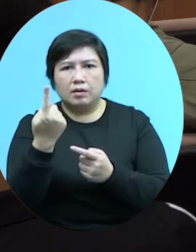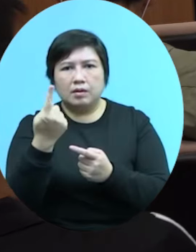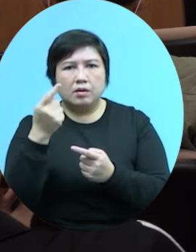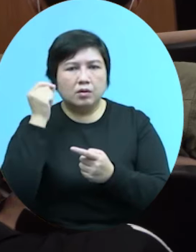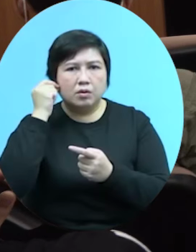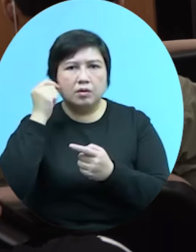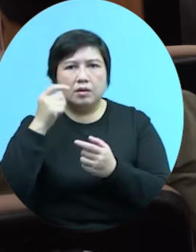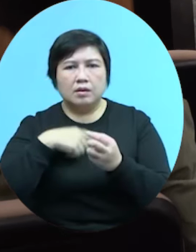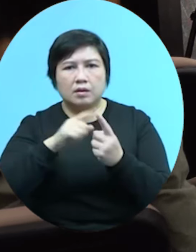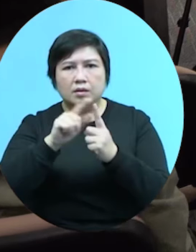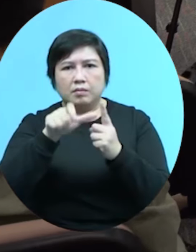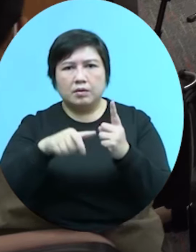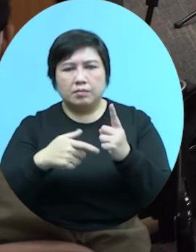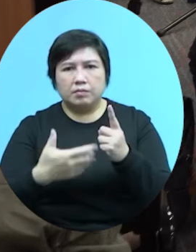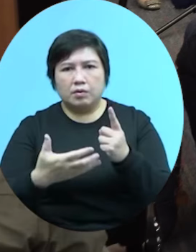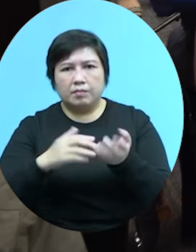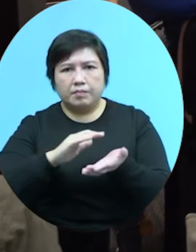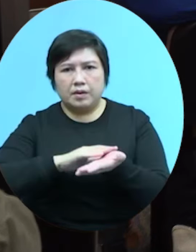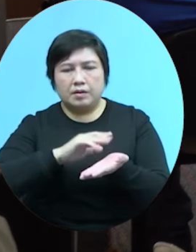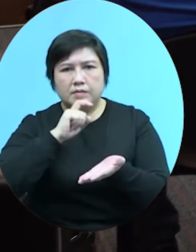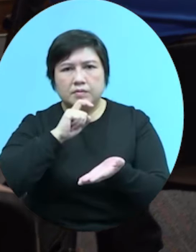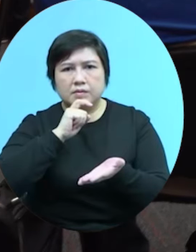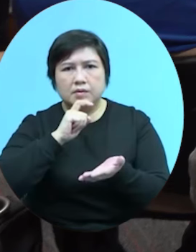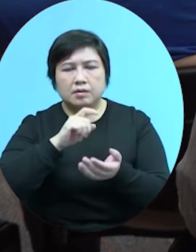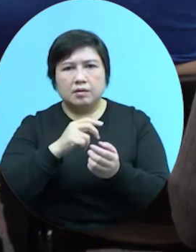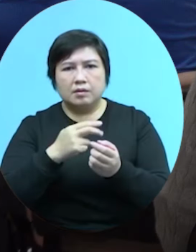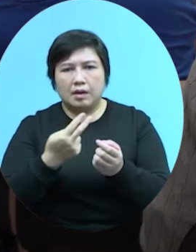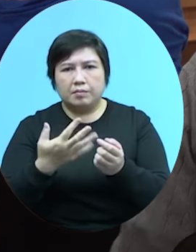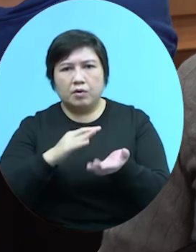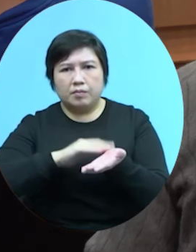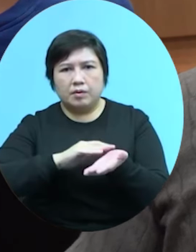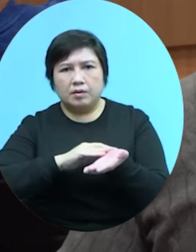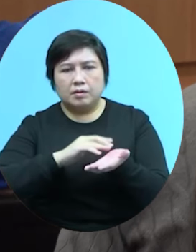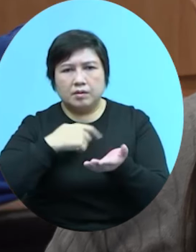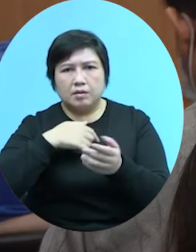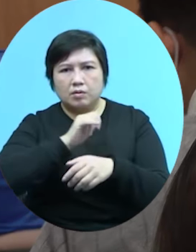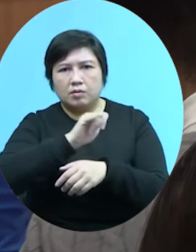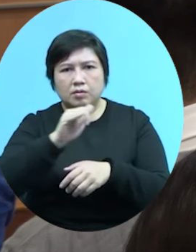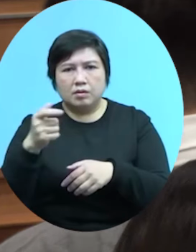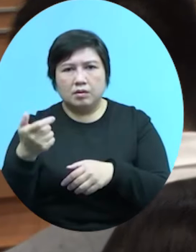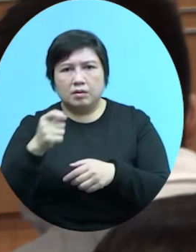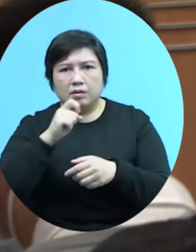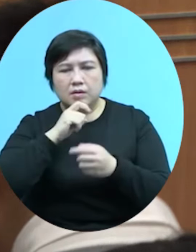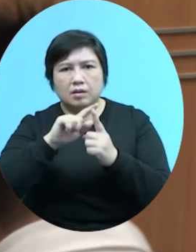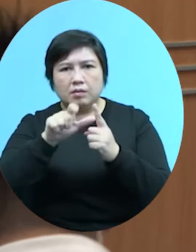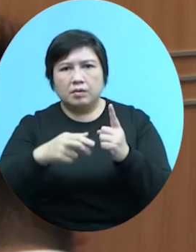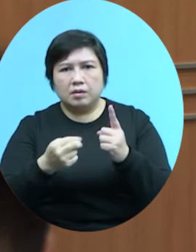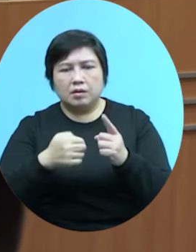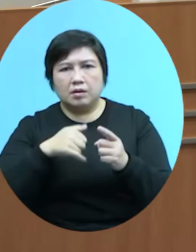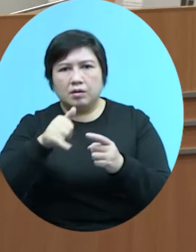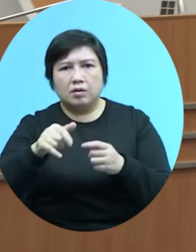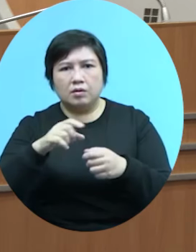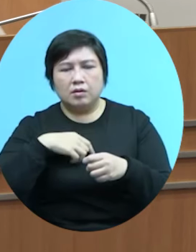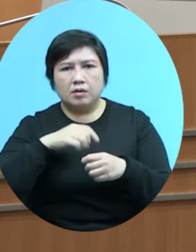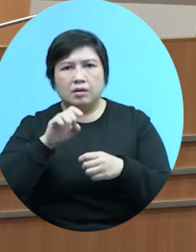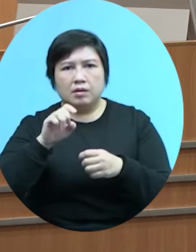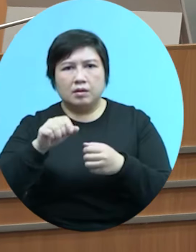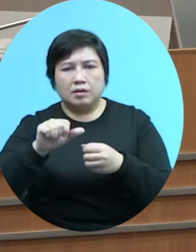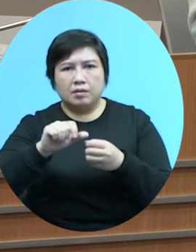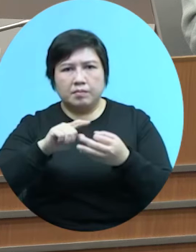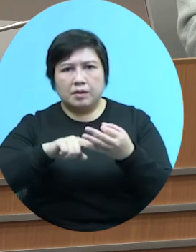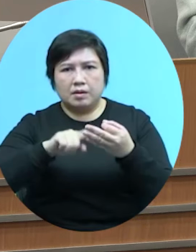已經發病想問一下她因為都去了多少地方譬如她在11月20日去了這個金禮星直至昨天